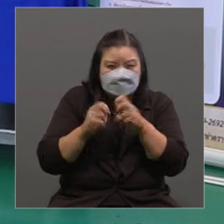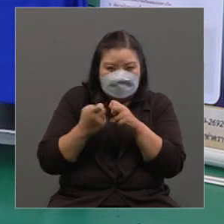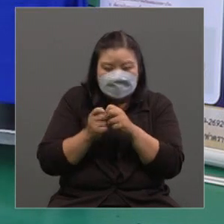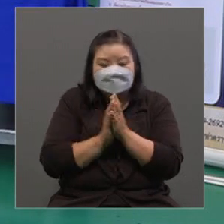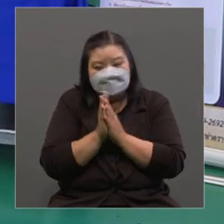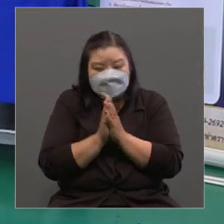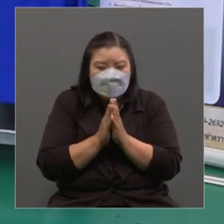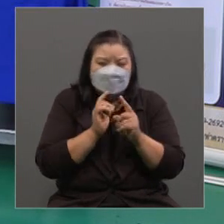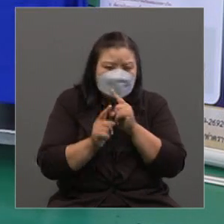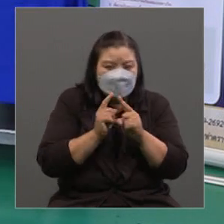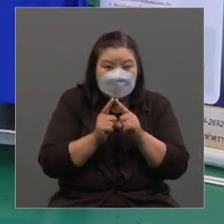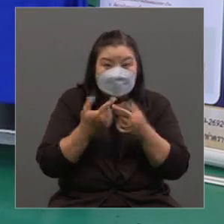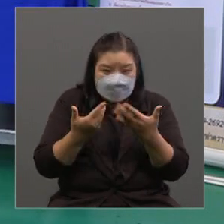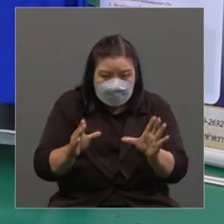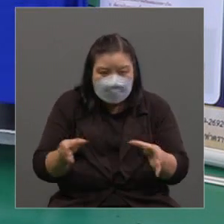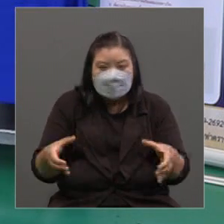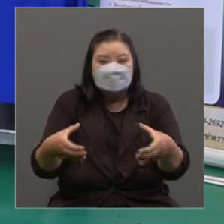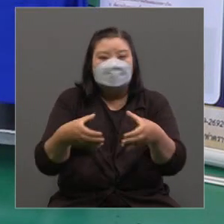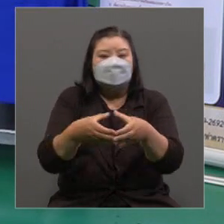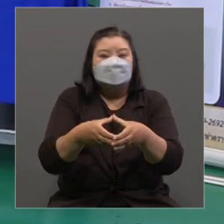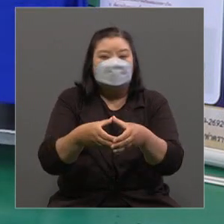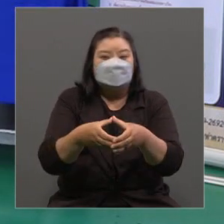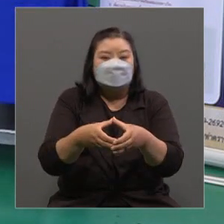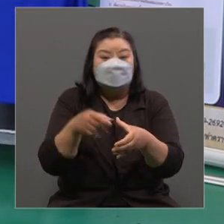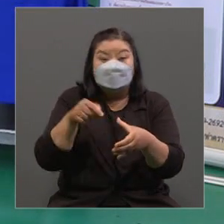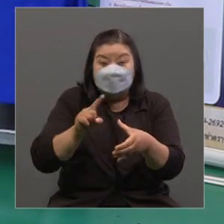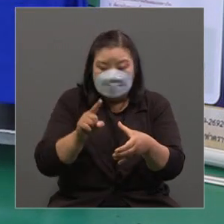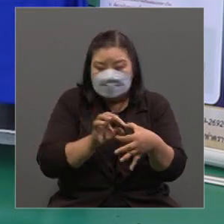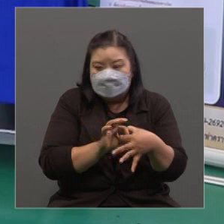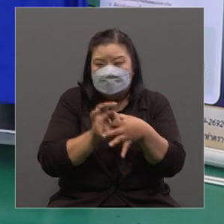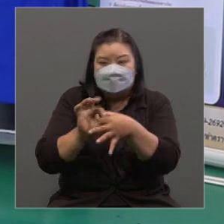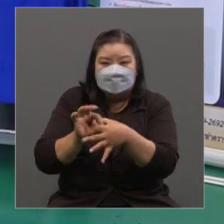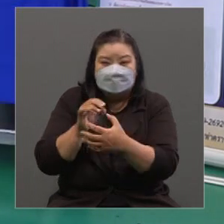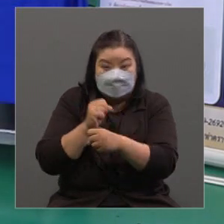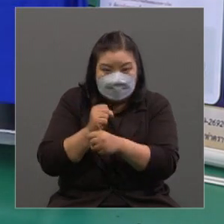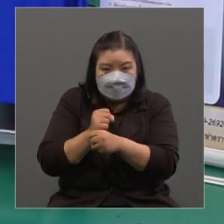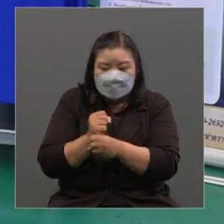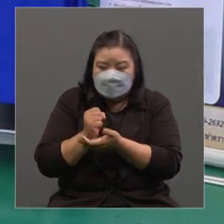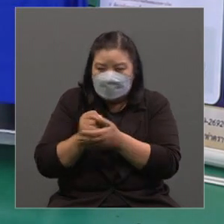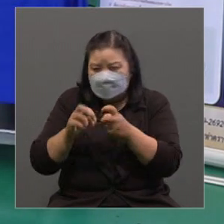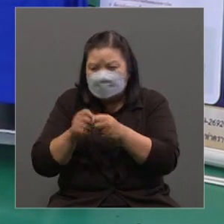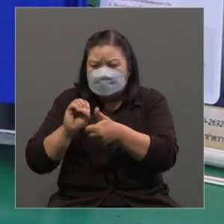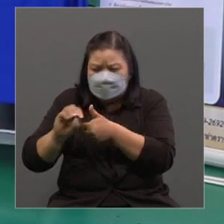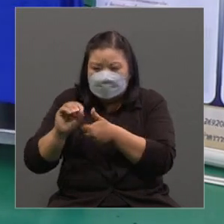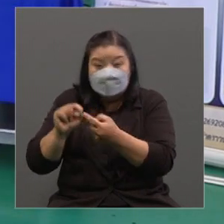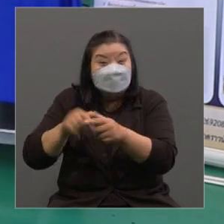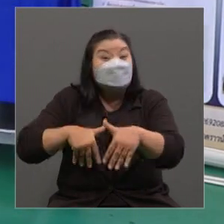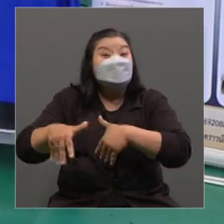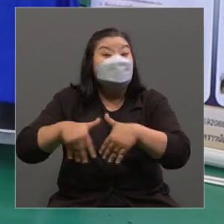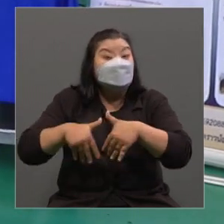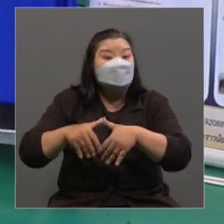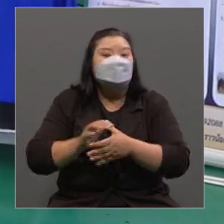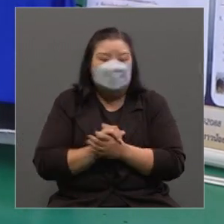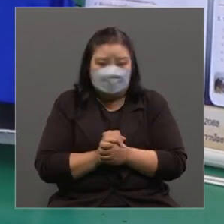คิดเห็นกันตั้งเป็นทีมในการที่จะเข้าไปช่วยในการแก้ปัญหานะครับซึ่